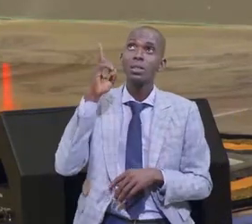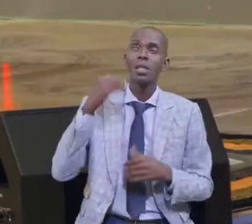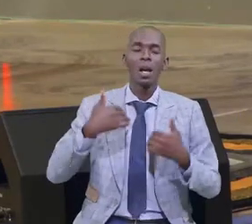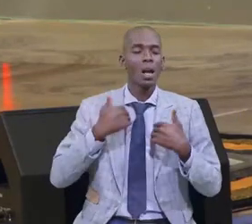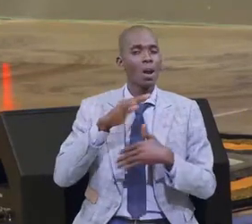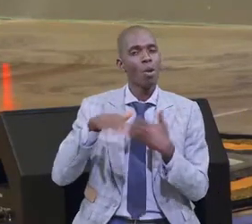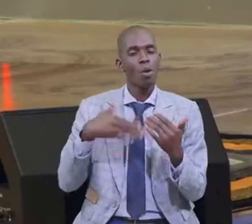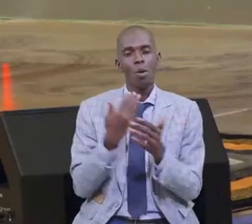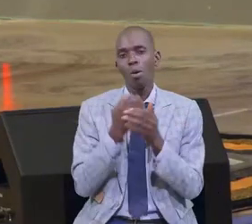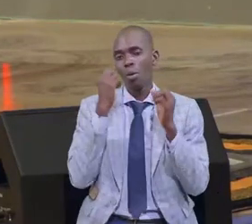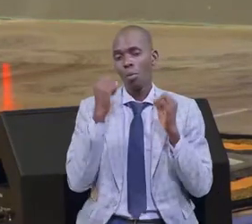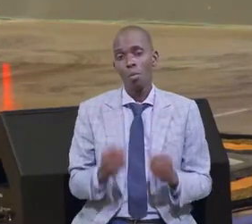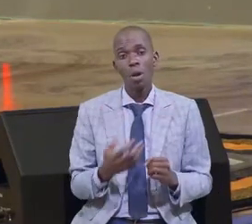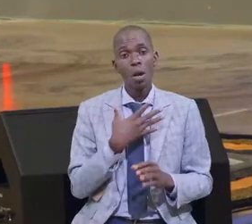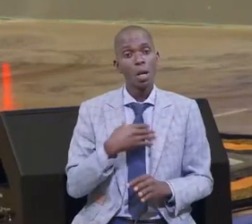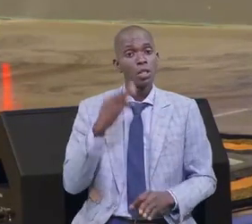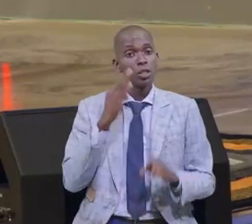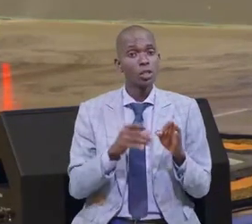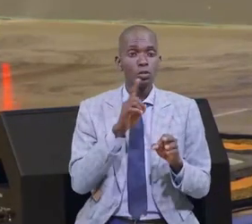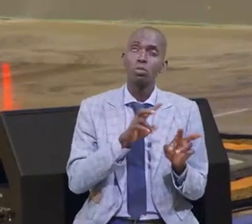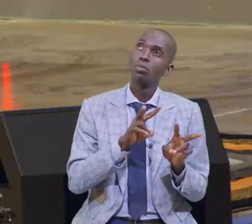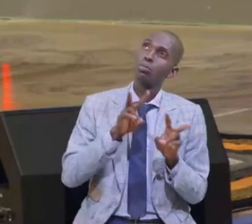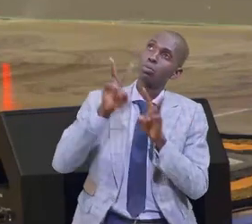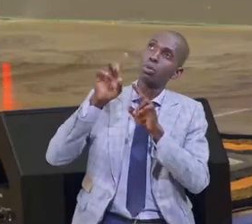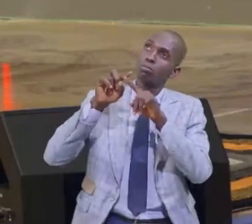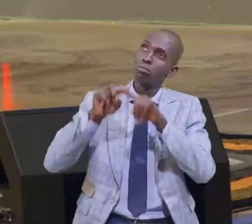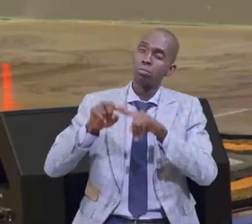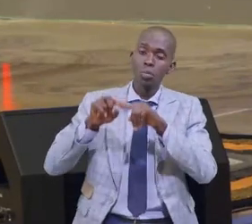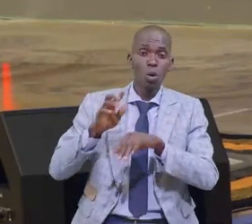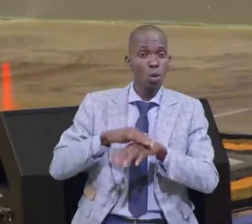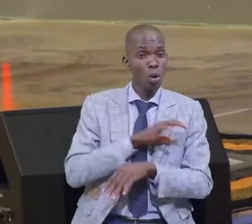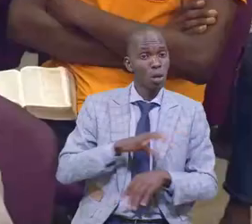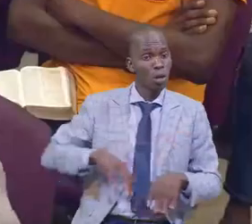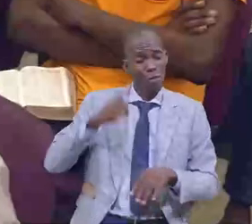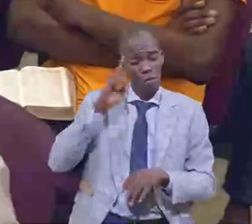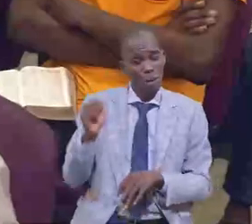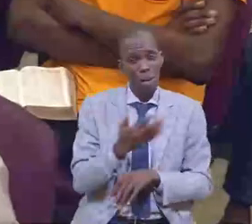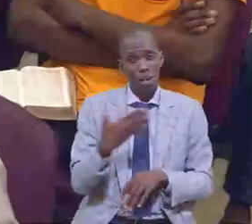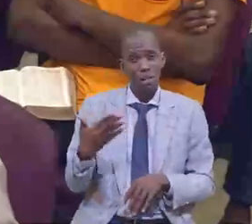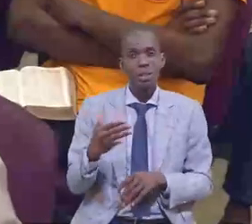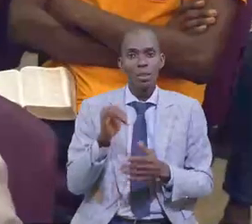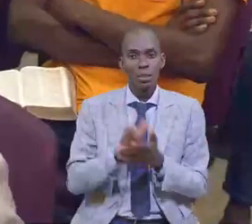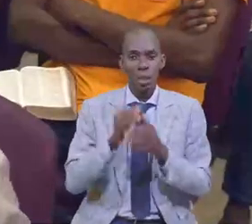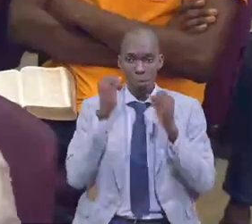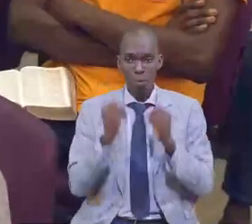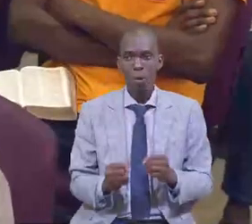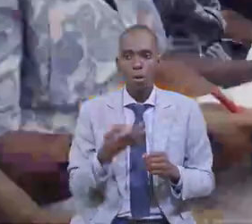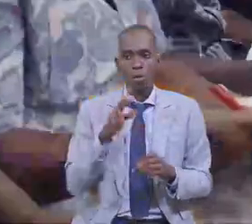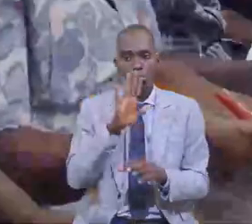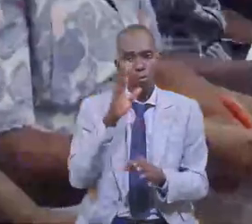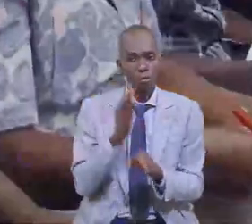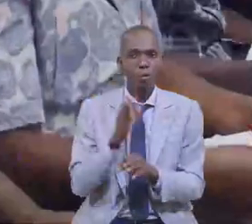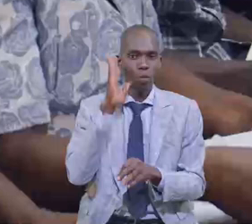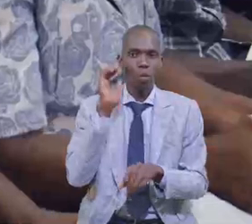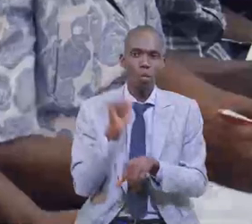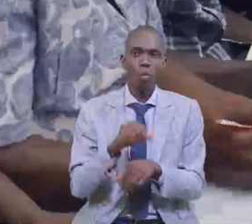a toute la puissance. Si vous avez les regards vers le Seigneur ce soir pour quelque chose, la puissance là va agir dans